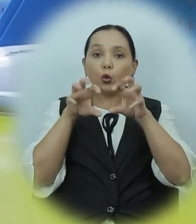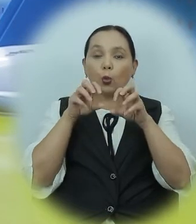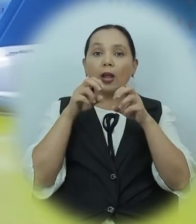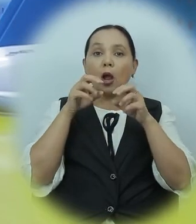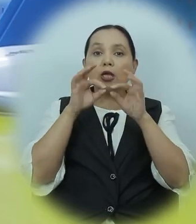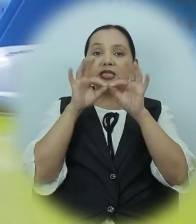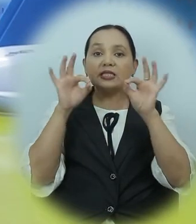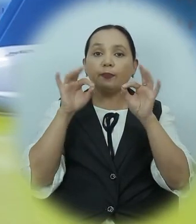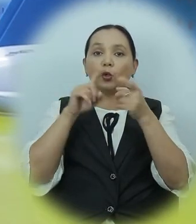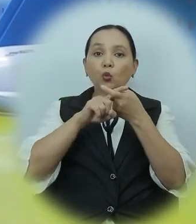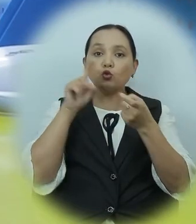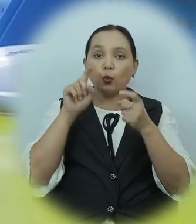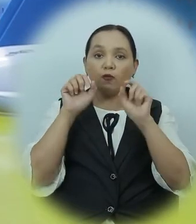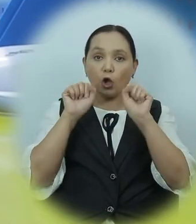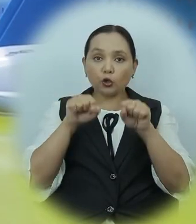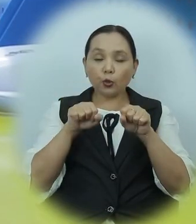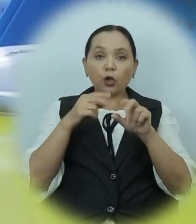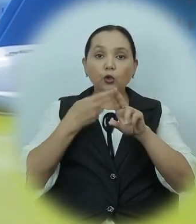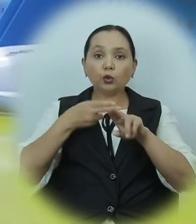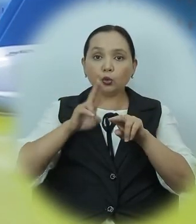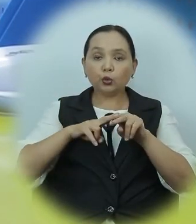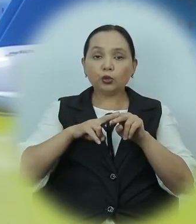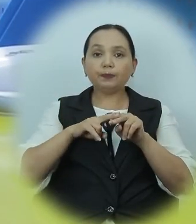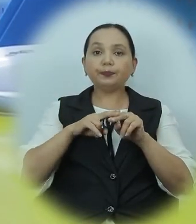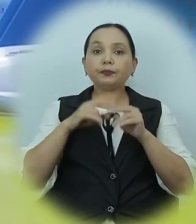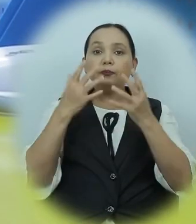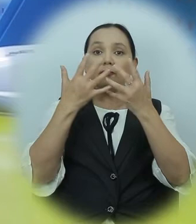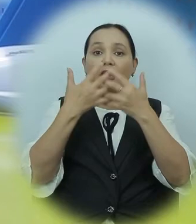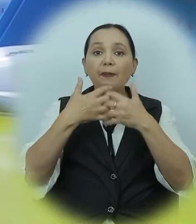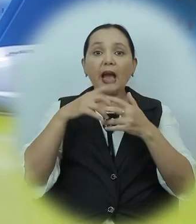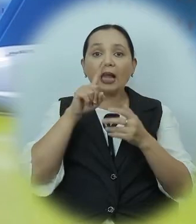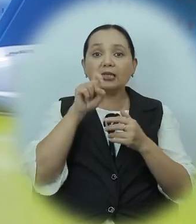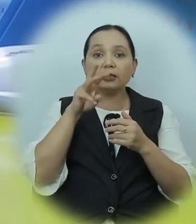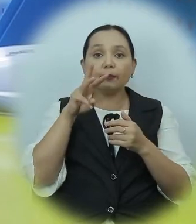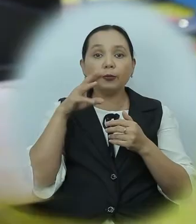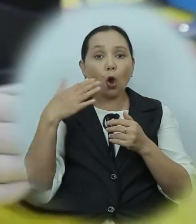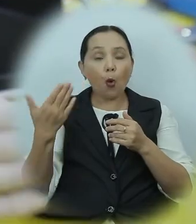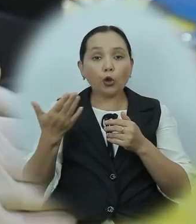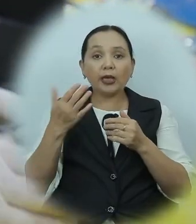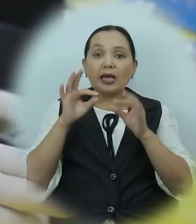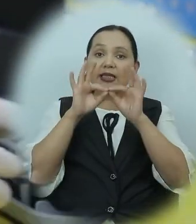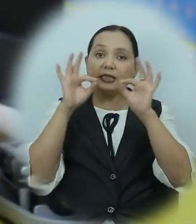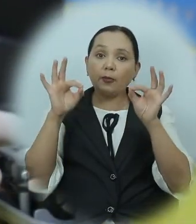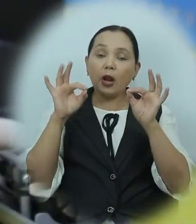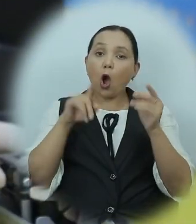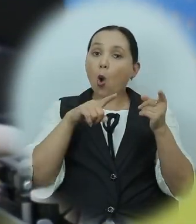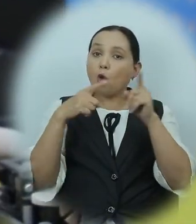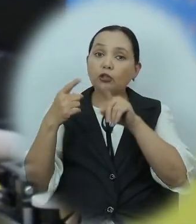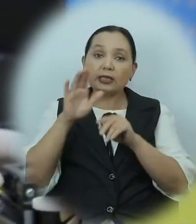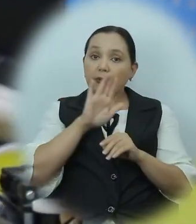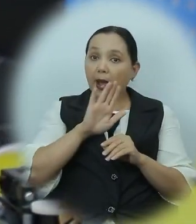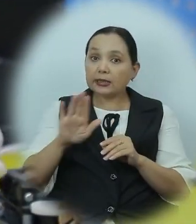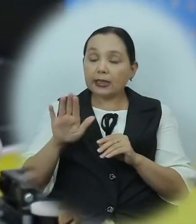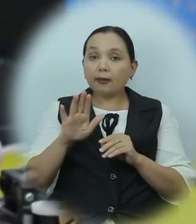uzib yuborishi mumkin. Shuning uchun mexanik tomonga simlarni o'tkazmaslik